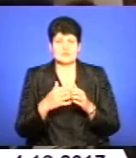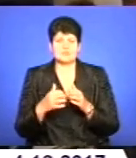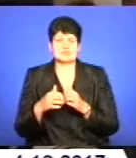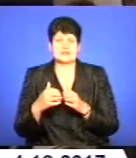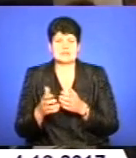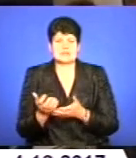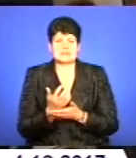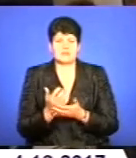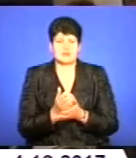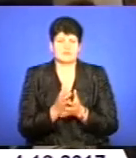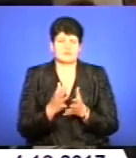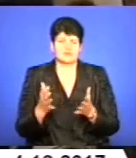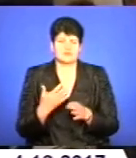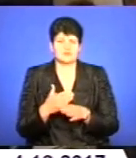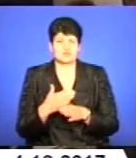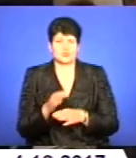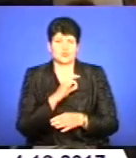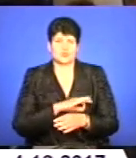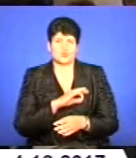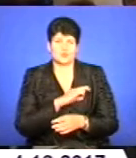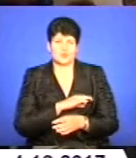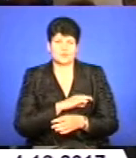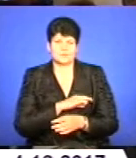який заробляє основну масу доходу.